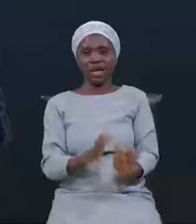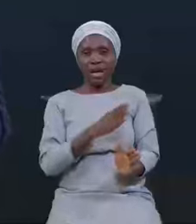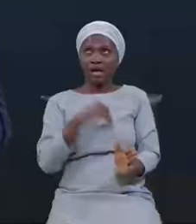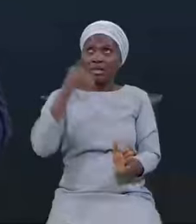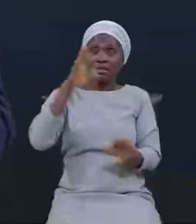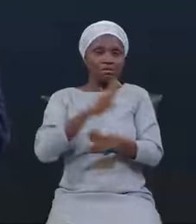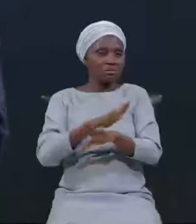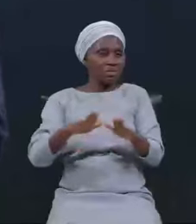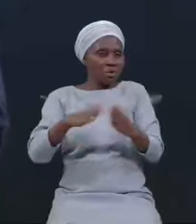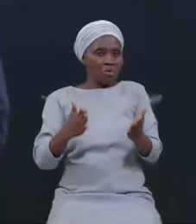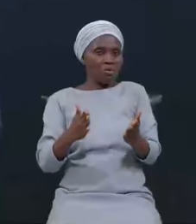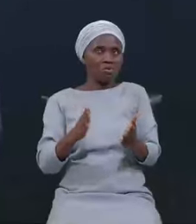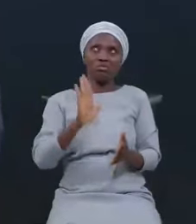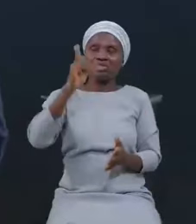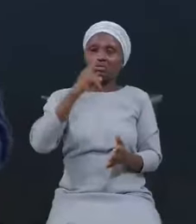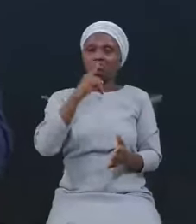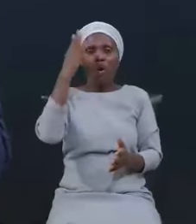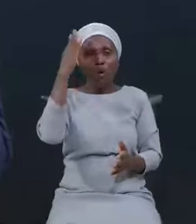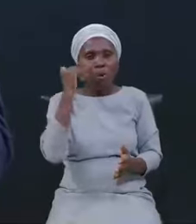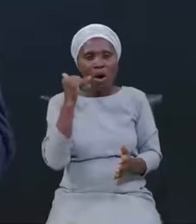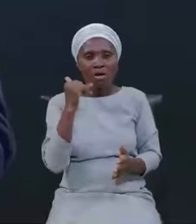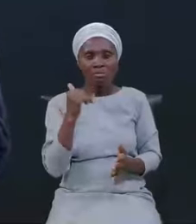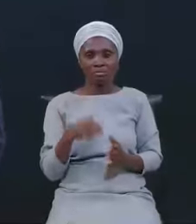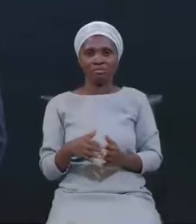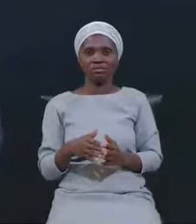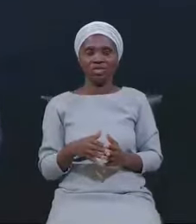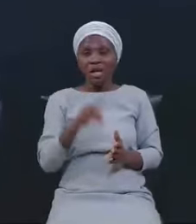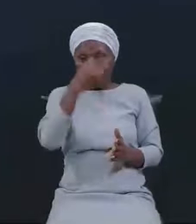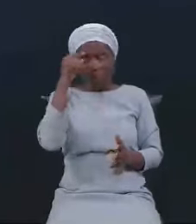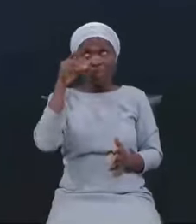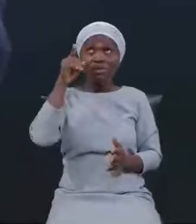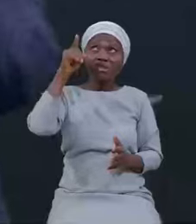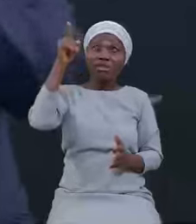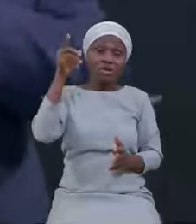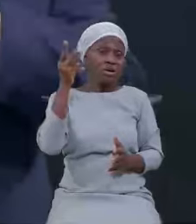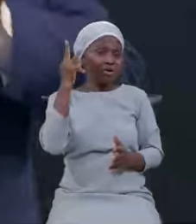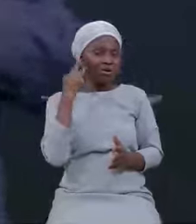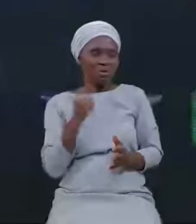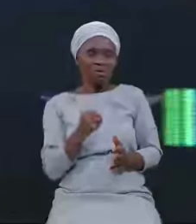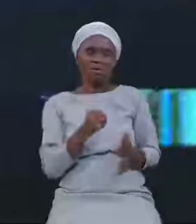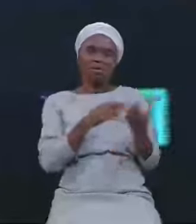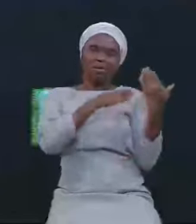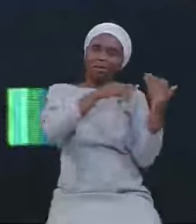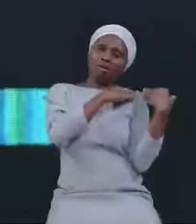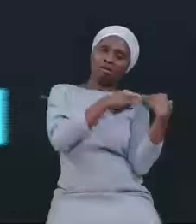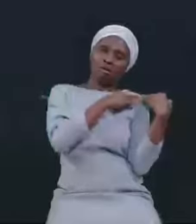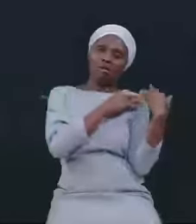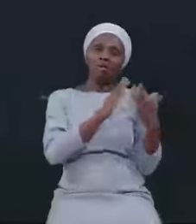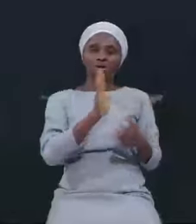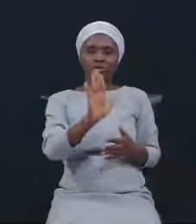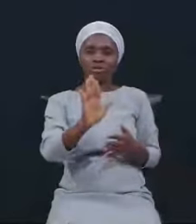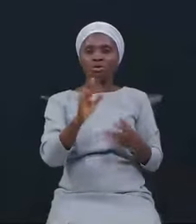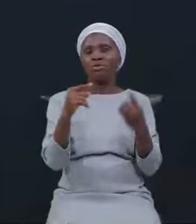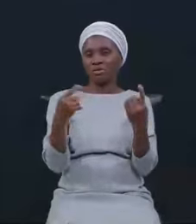Parce qu'il portait ta culpabilité, il portait ton châtiment. Il savait que ce jour, tu seras